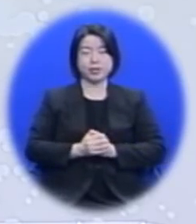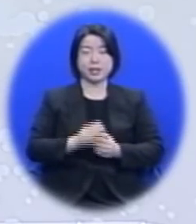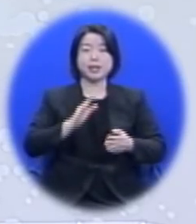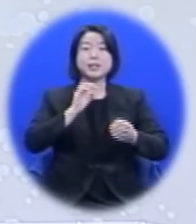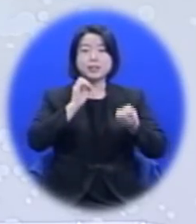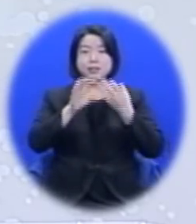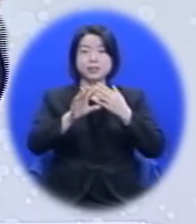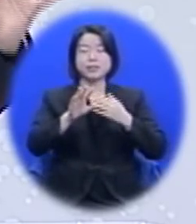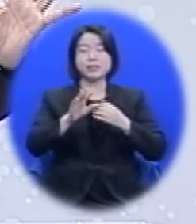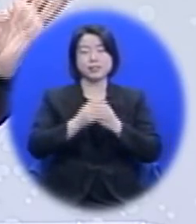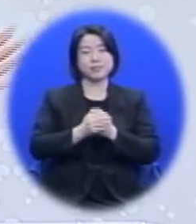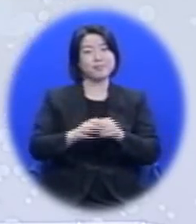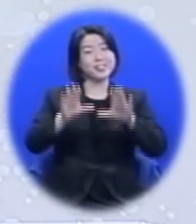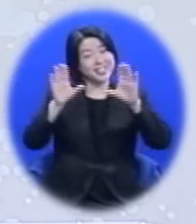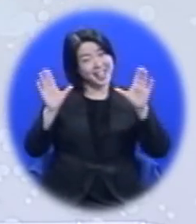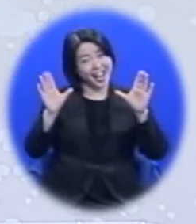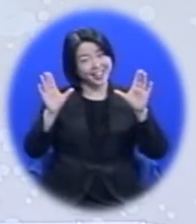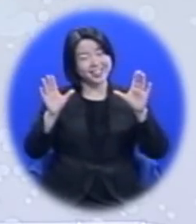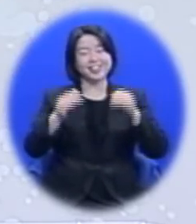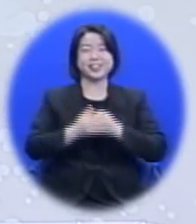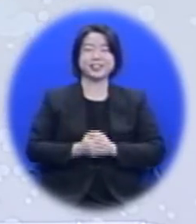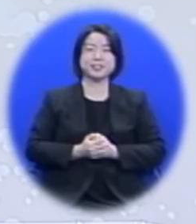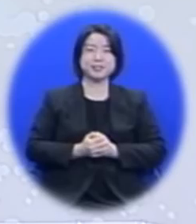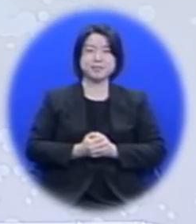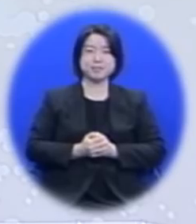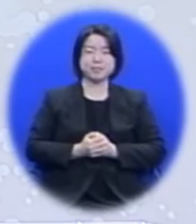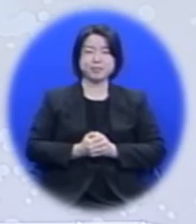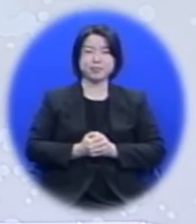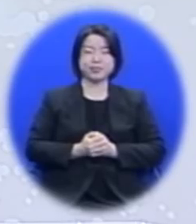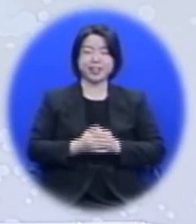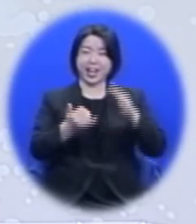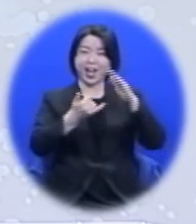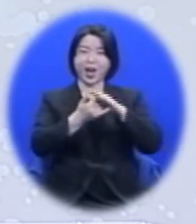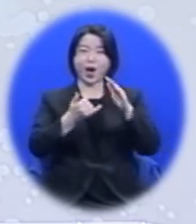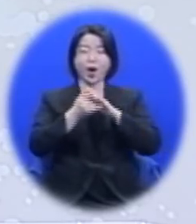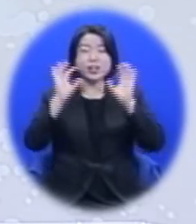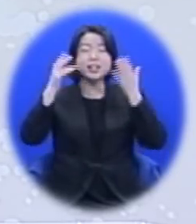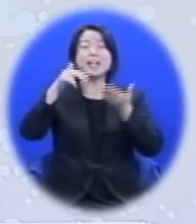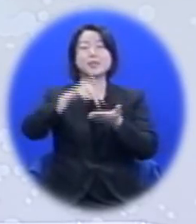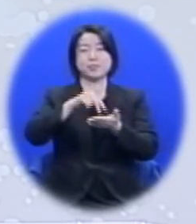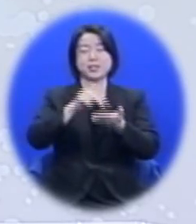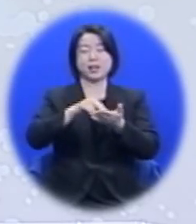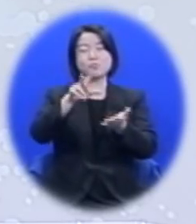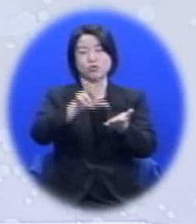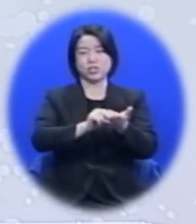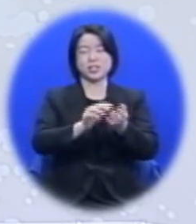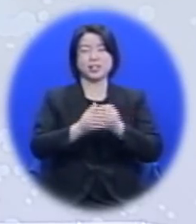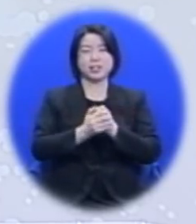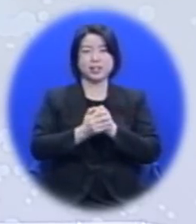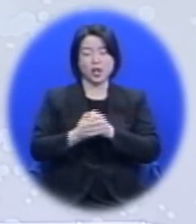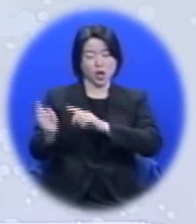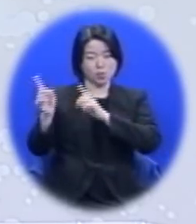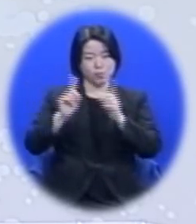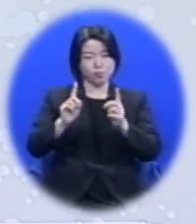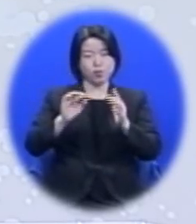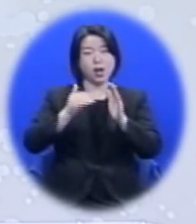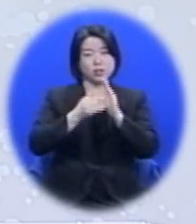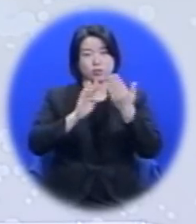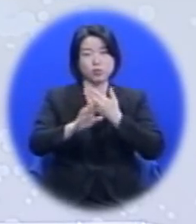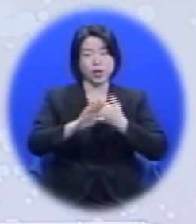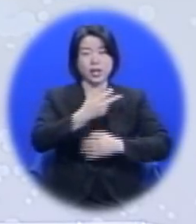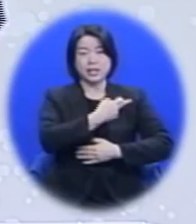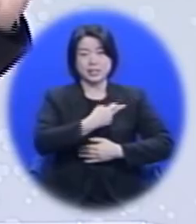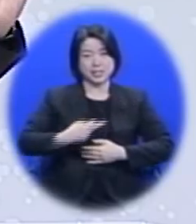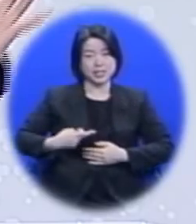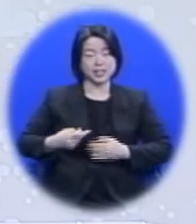정답은 짠입니다. 어린애 퀴즈라니까요. 어린애 퀴즈. 부활하시고 난 다음에